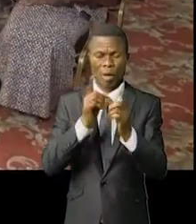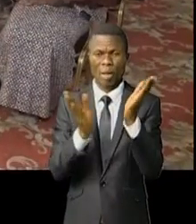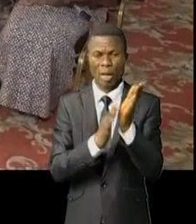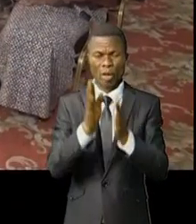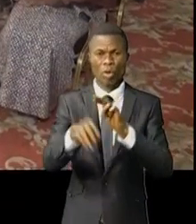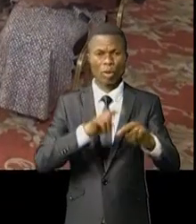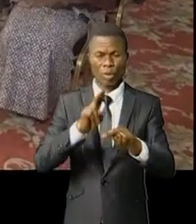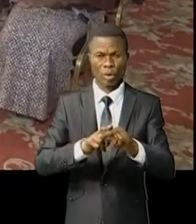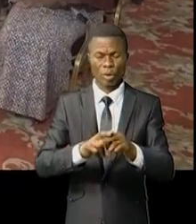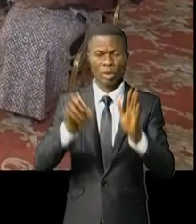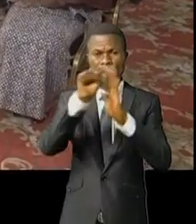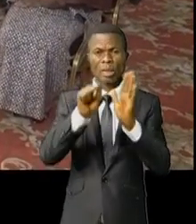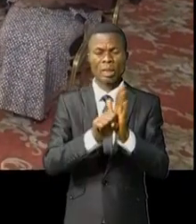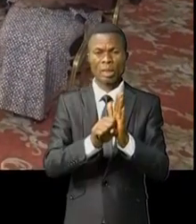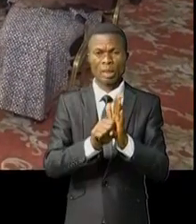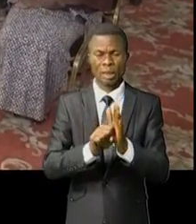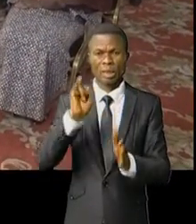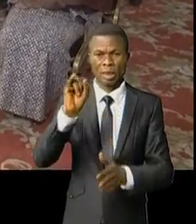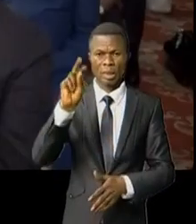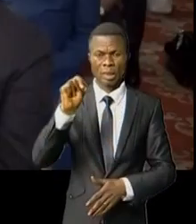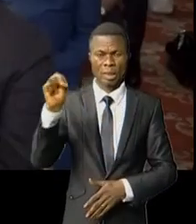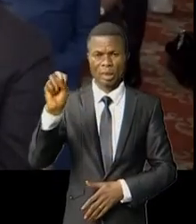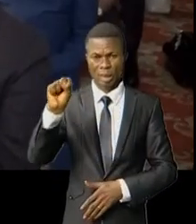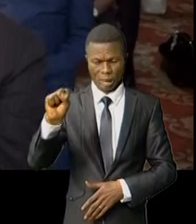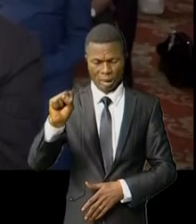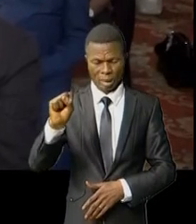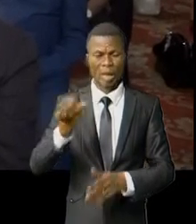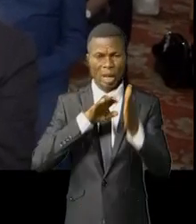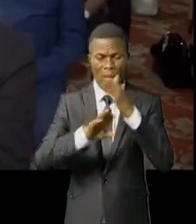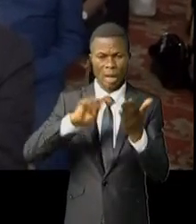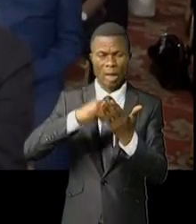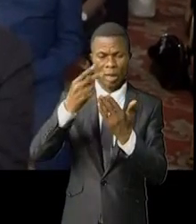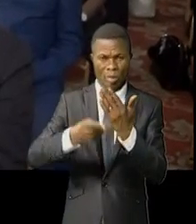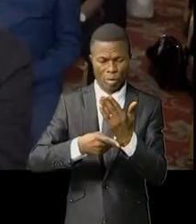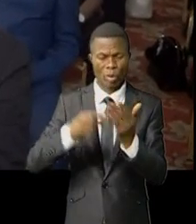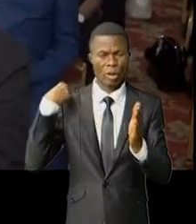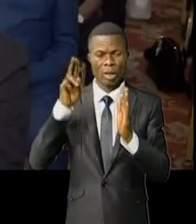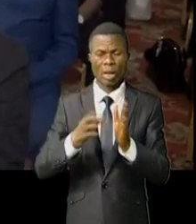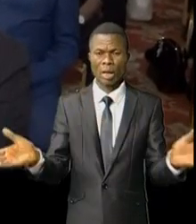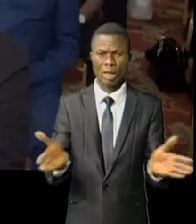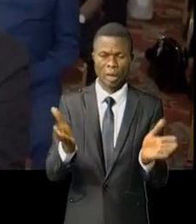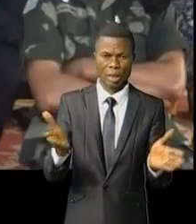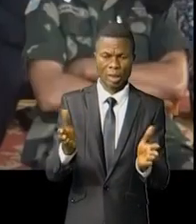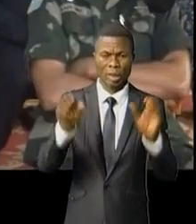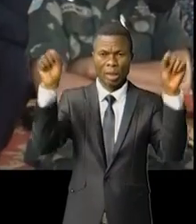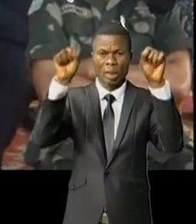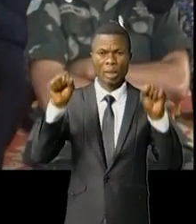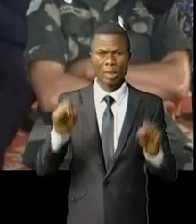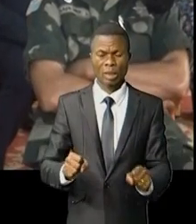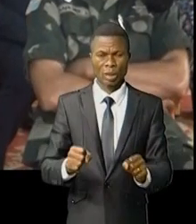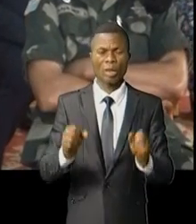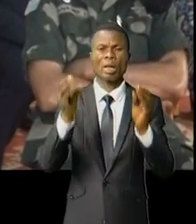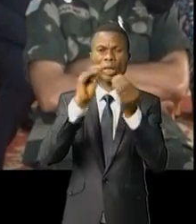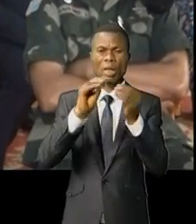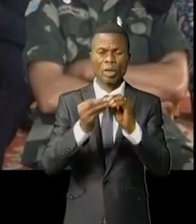national de la statistique INES s'inscrit dans le processus gouvernemental de renforcement du système